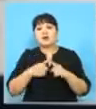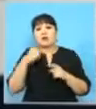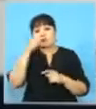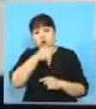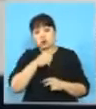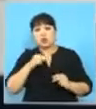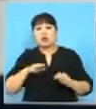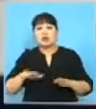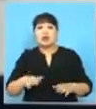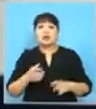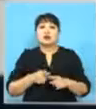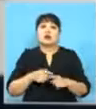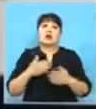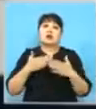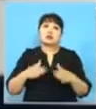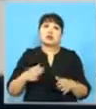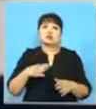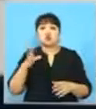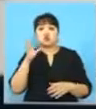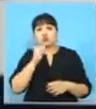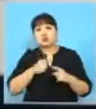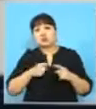2013 году в конце открылись, успели за